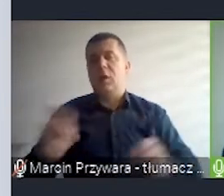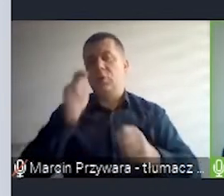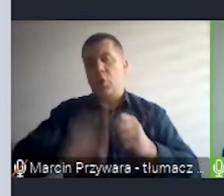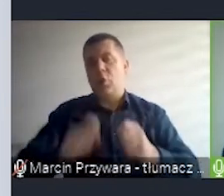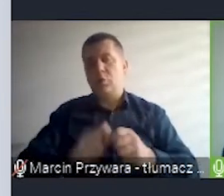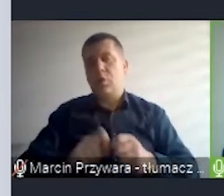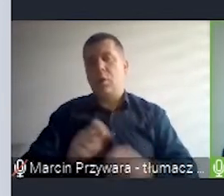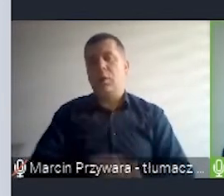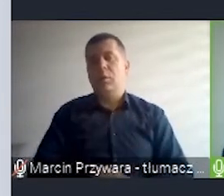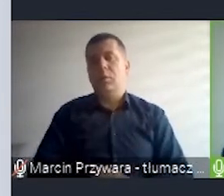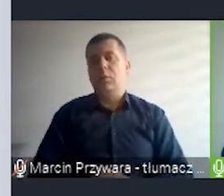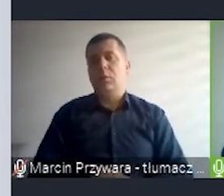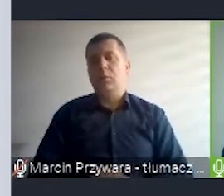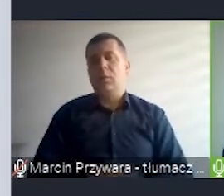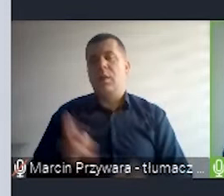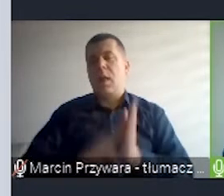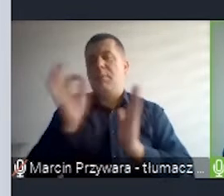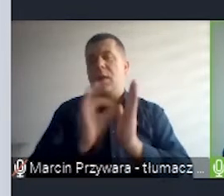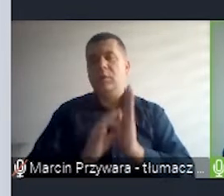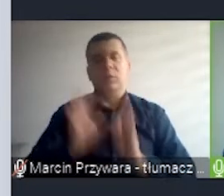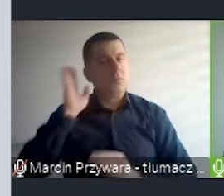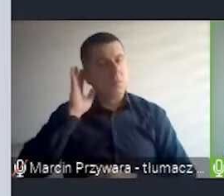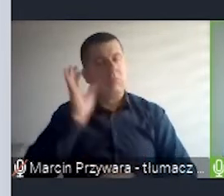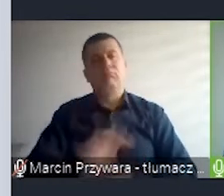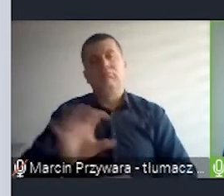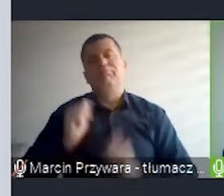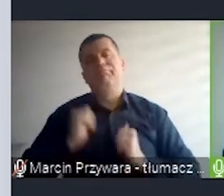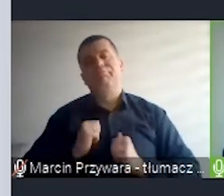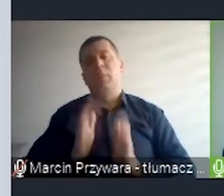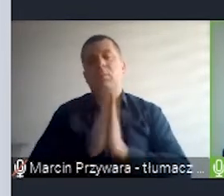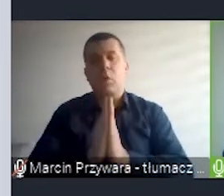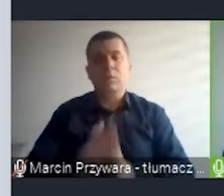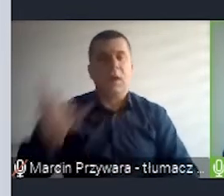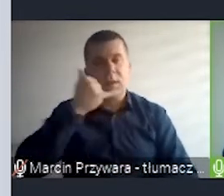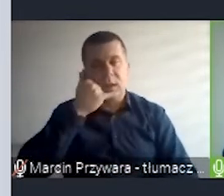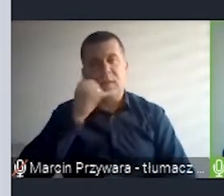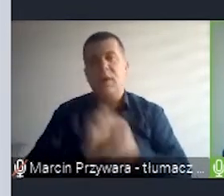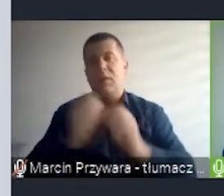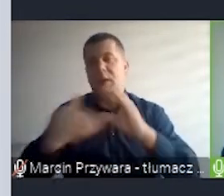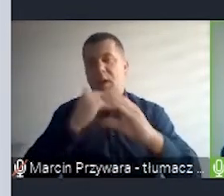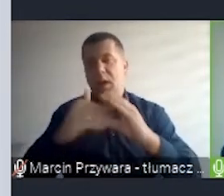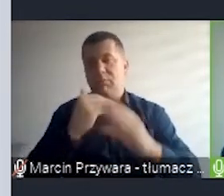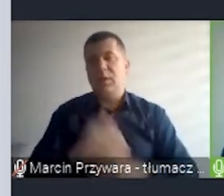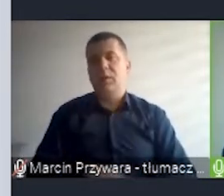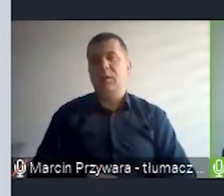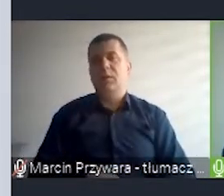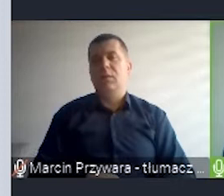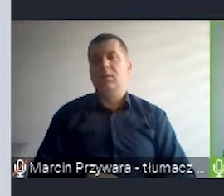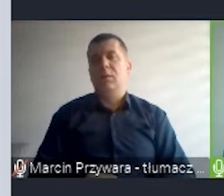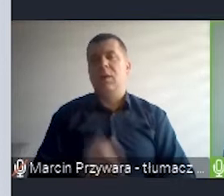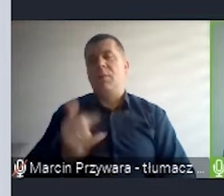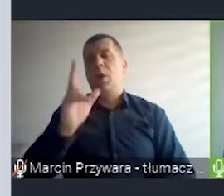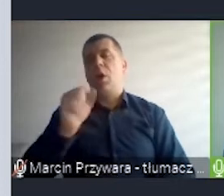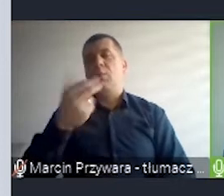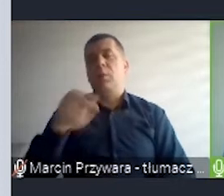do bieżącego reagowania na prośby, czy to telefoniczne, czy mailowe, czy wyrażane przez jakiś